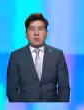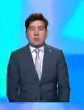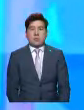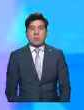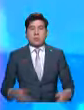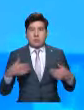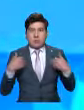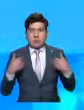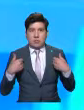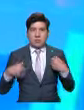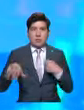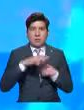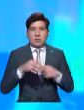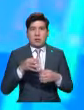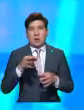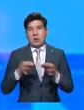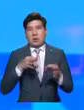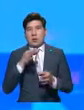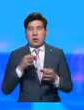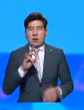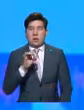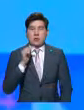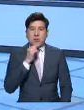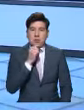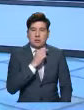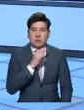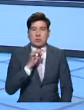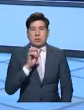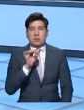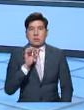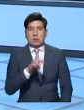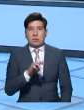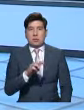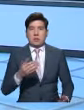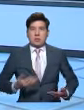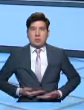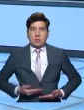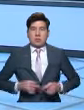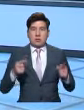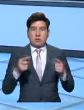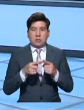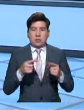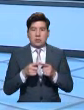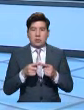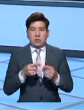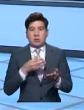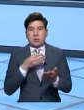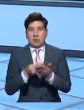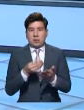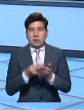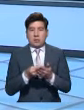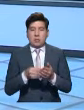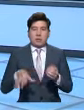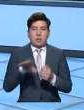Арма көрермен эфирде экономика, студияда мен Сүндет Оралбек. Тұрғын үйді жалға беріп табыс тауып жүргендер көп, бірақ барлығы